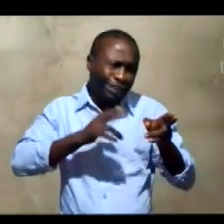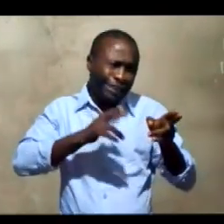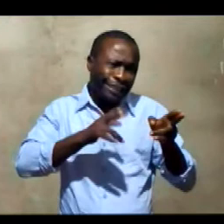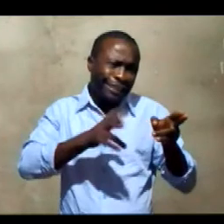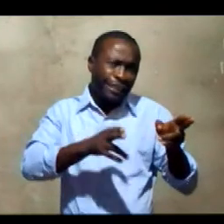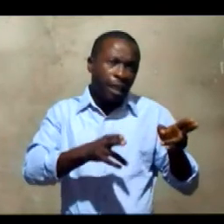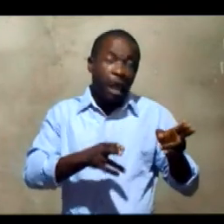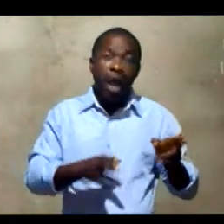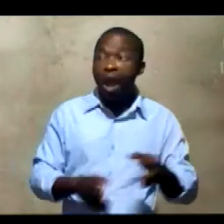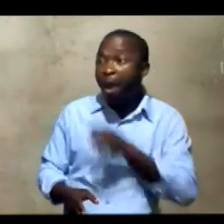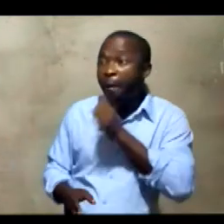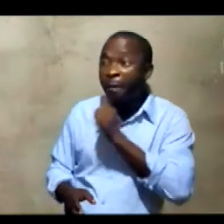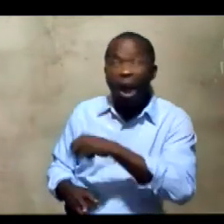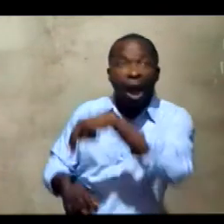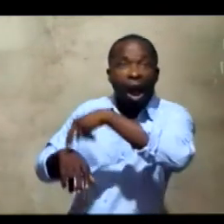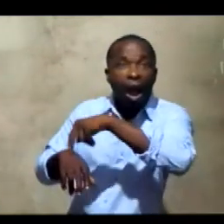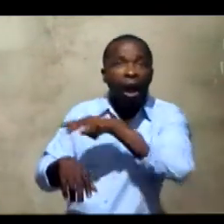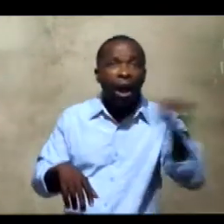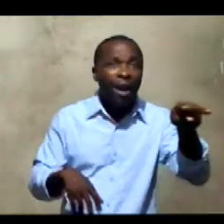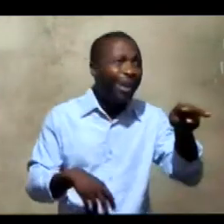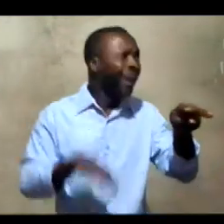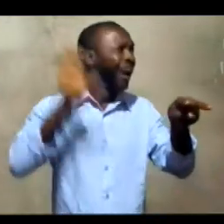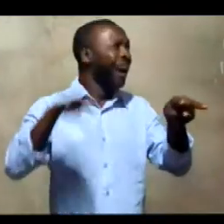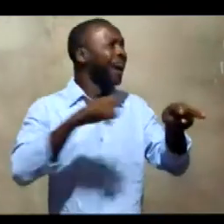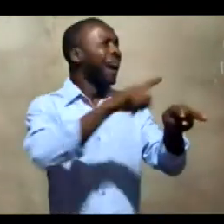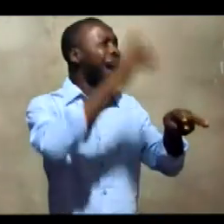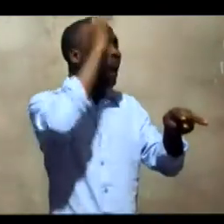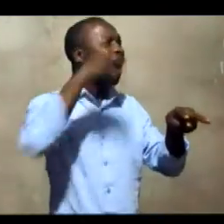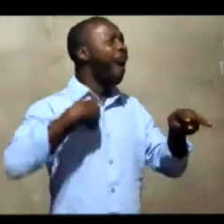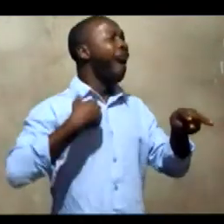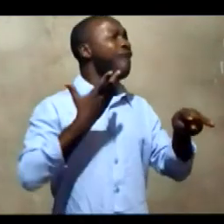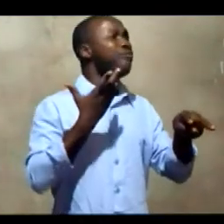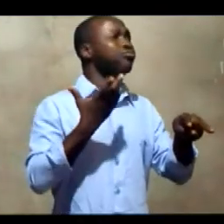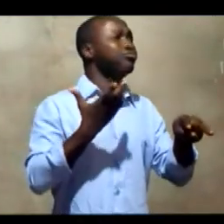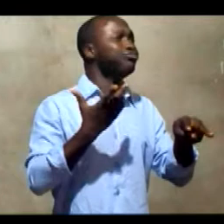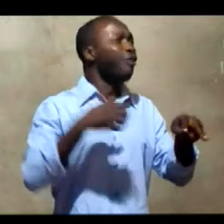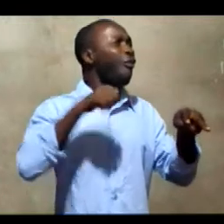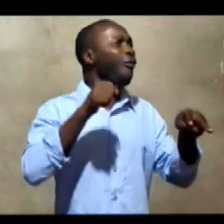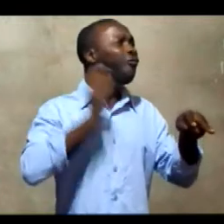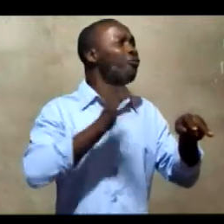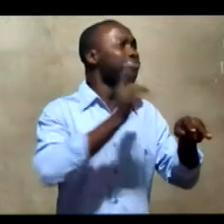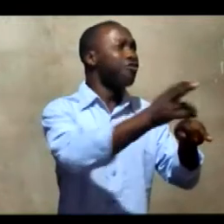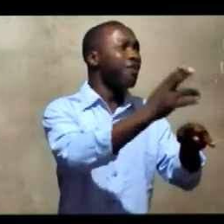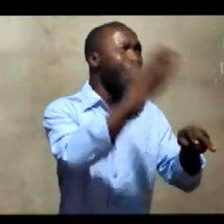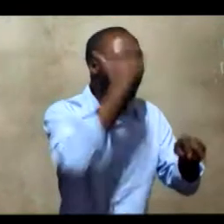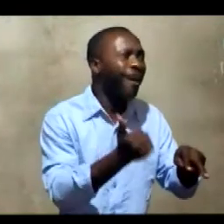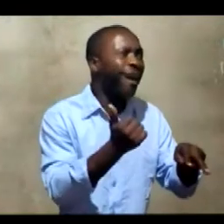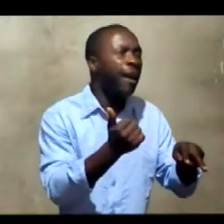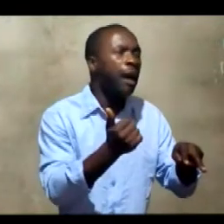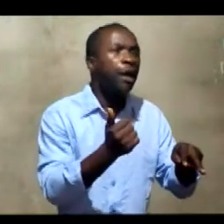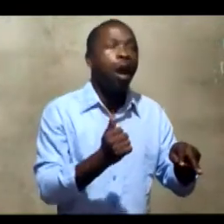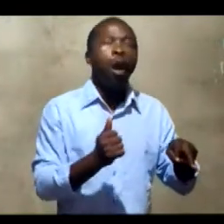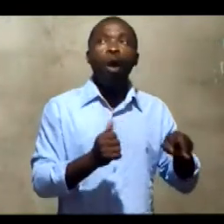besquineur va tuer les enfants. En fait, quand je vais entrer là, je comprends seulement, quand je me tourne, je vois seulement les gens. J'ai dit que